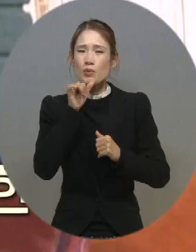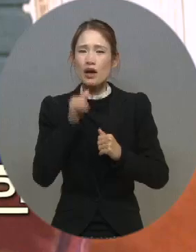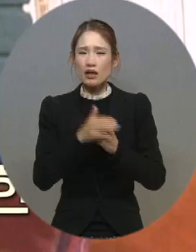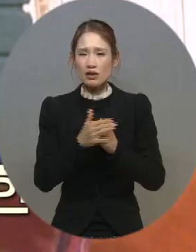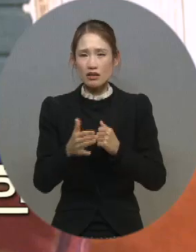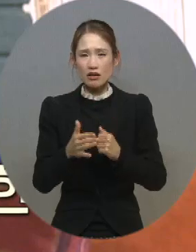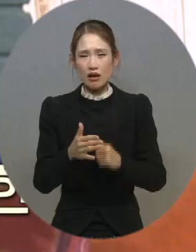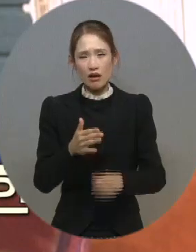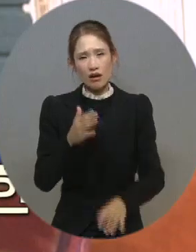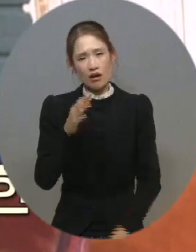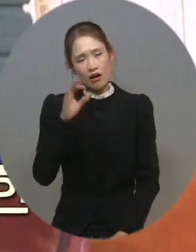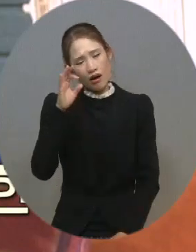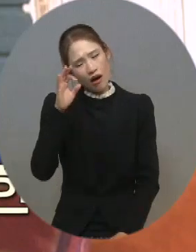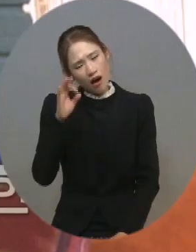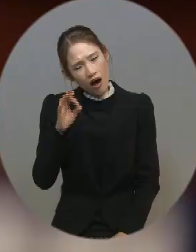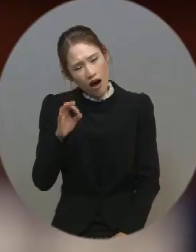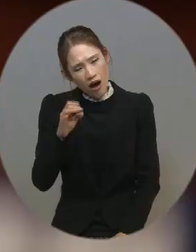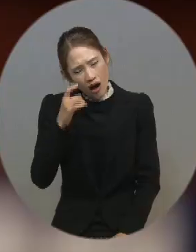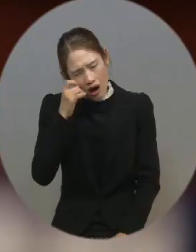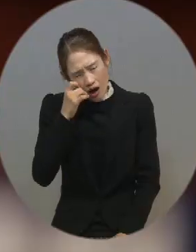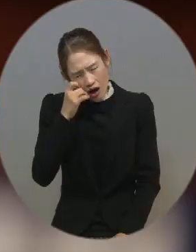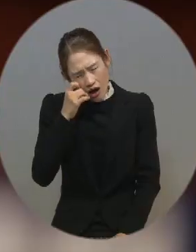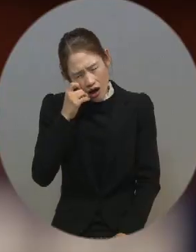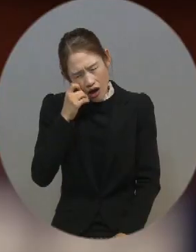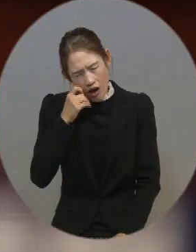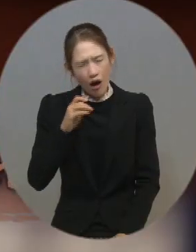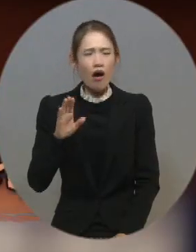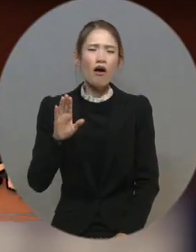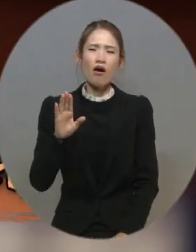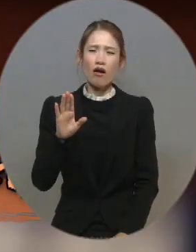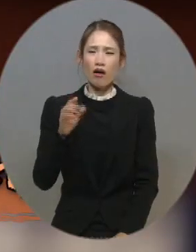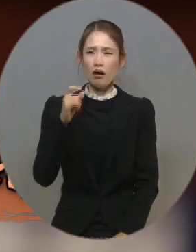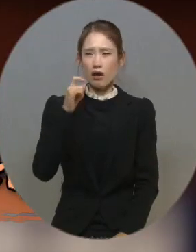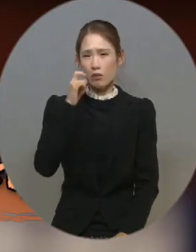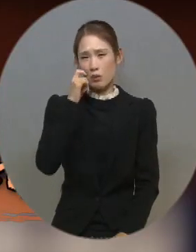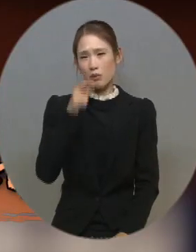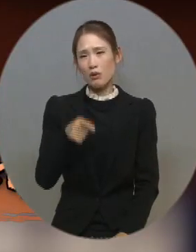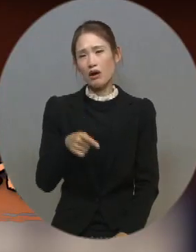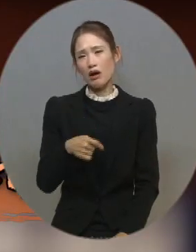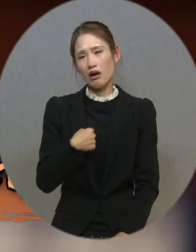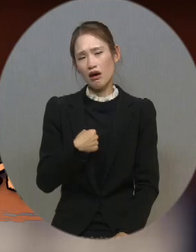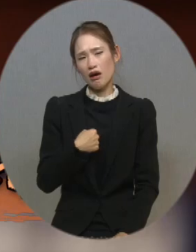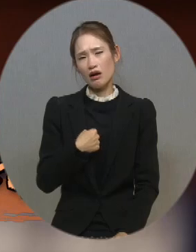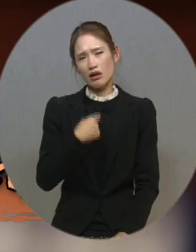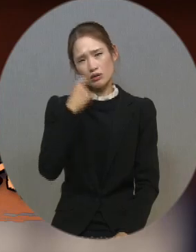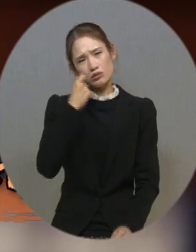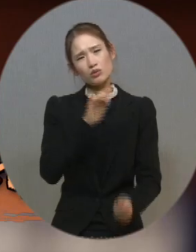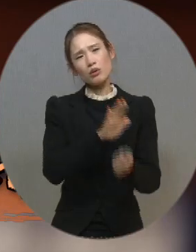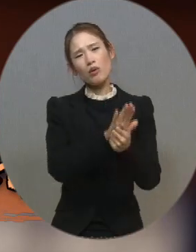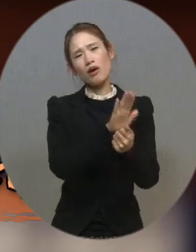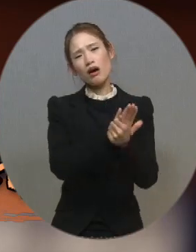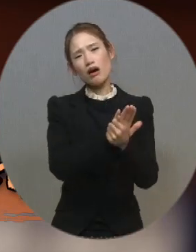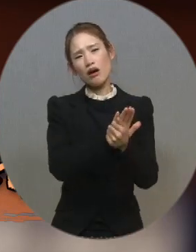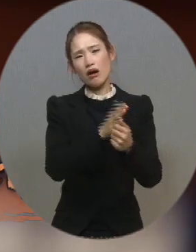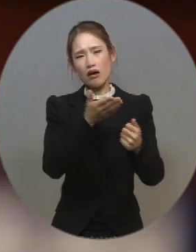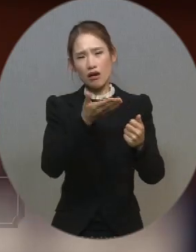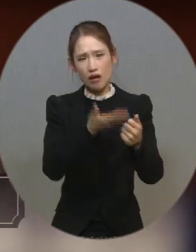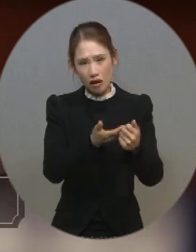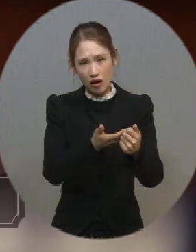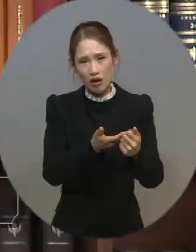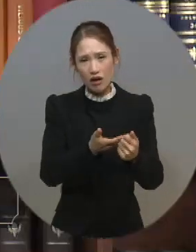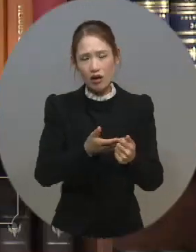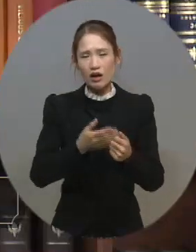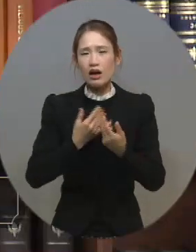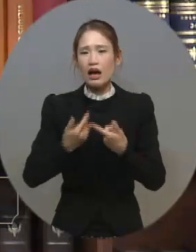차마 볼 수가 없는 거예요. 눈 뜨고 안 도와줄 수가 없겠더라고. 우리 동족인데 이렇게 굶어진 건 내 눈으로 봤는데. 동족이고